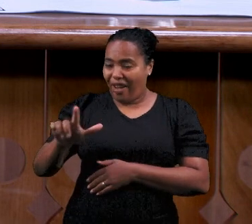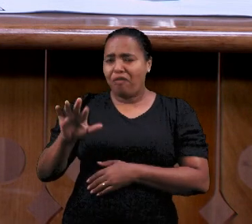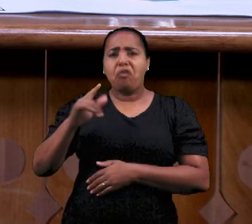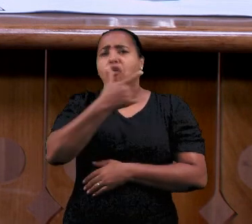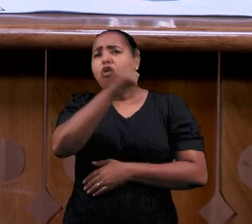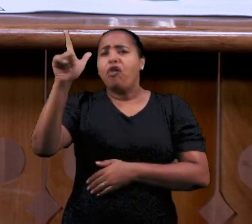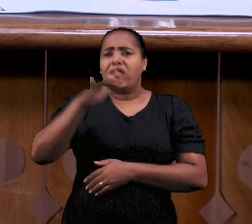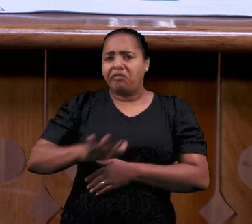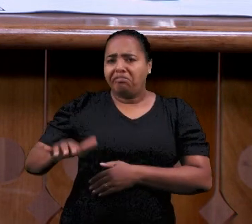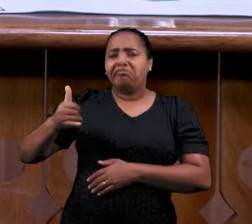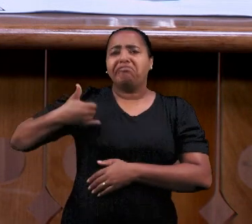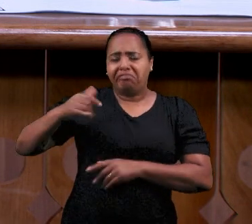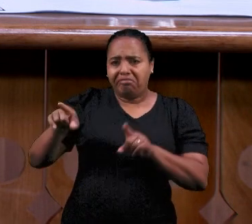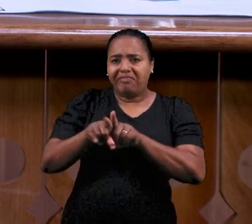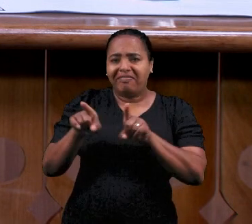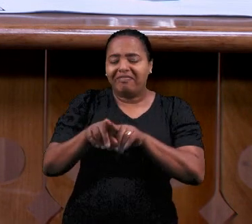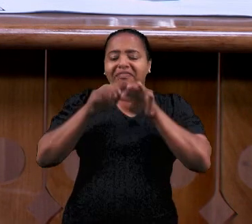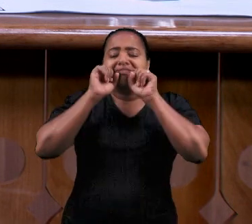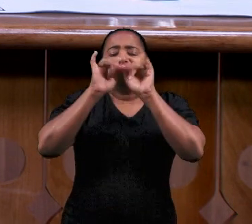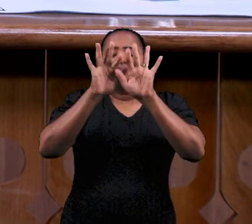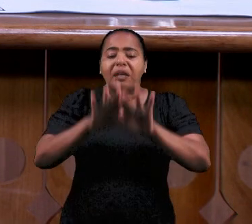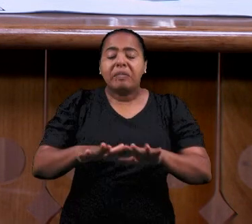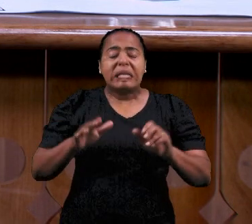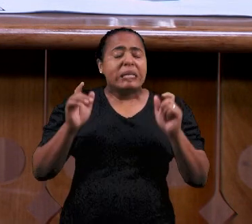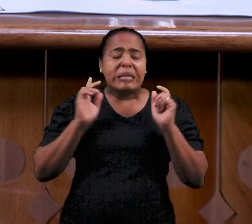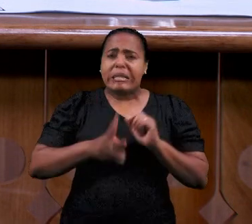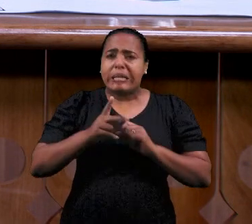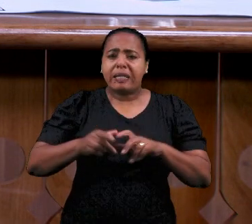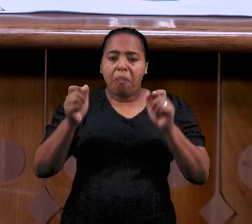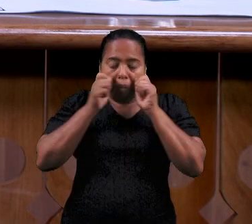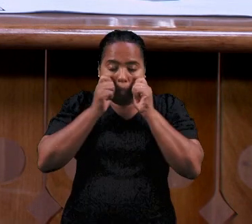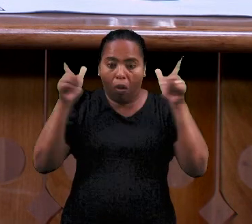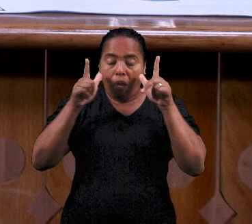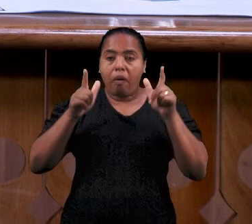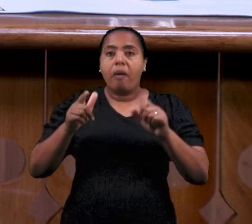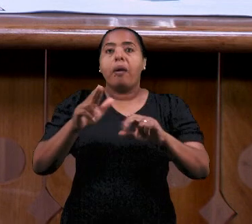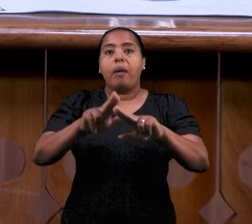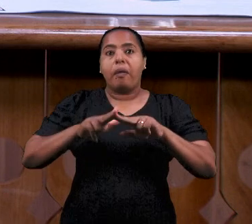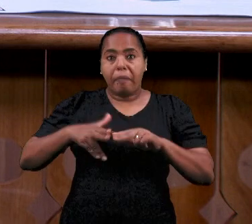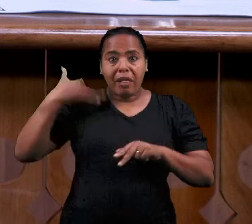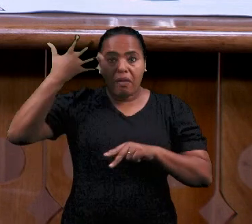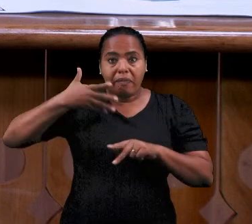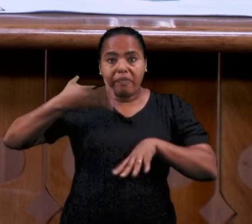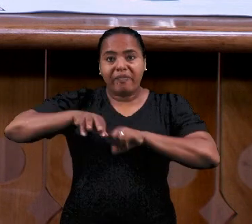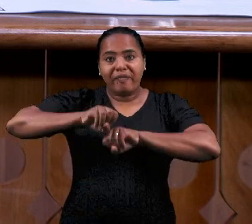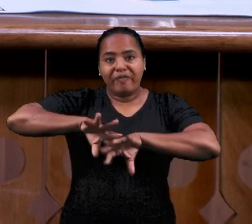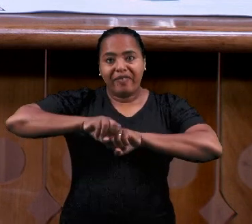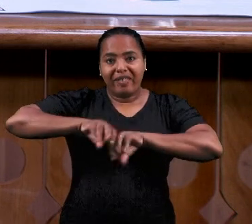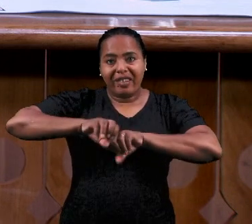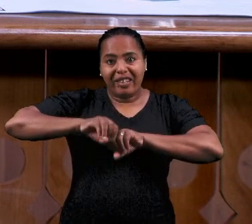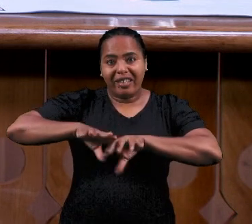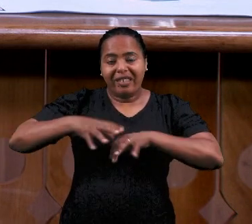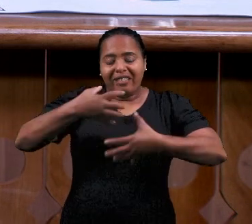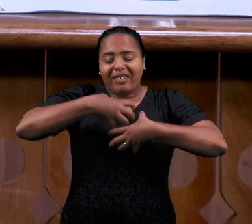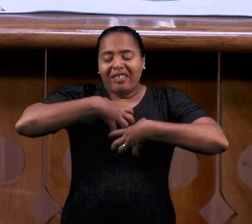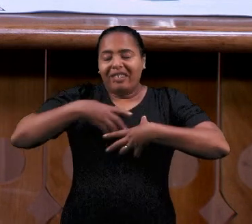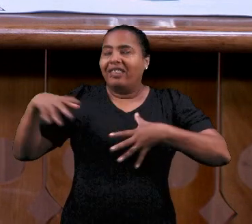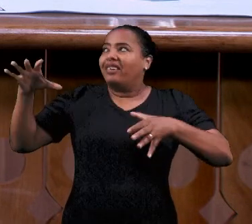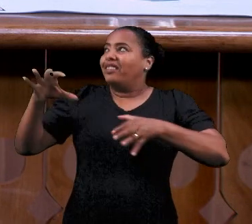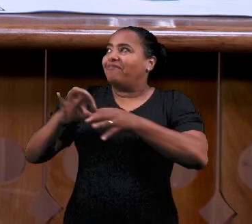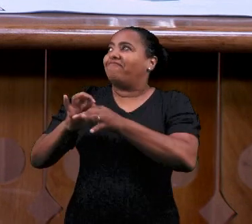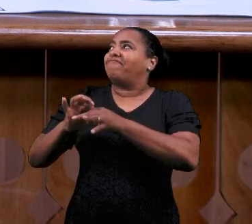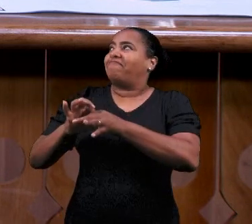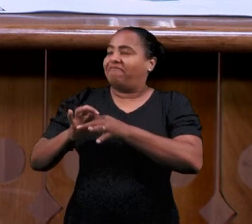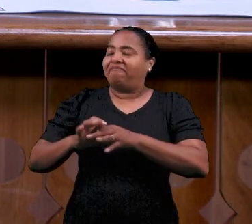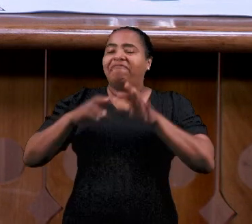et tous les autres enfants de cet âge, bénis afin qu'ils soient toujours éveillés par ta parole, par ton enseignement et pour être en communion